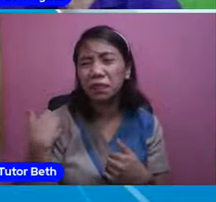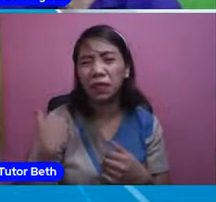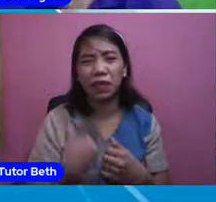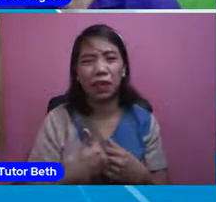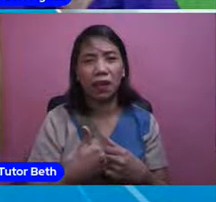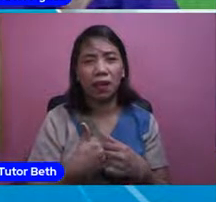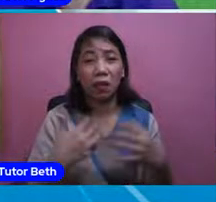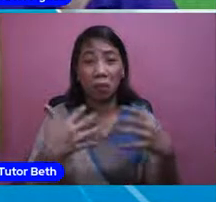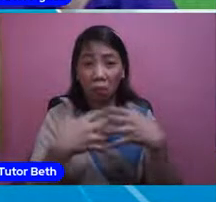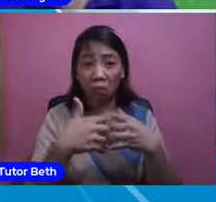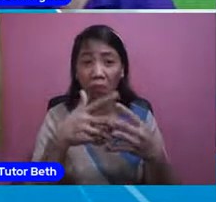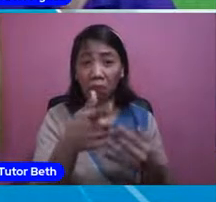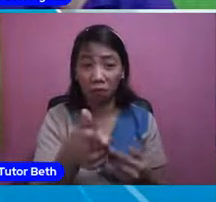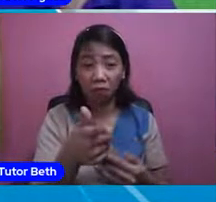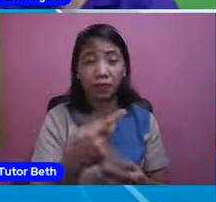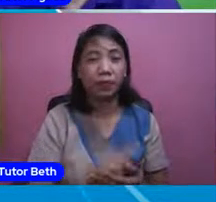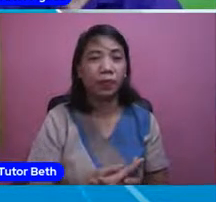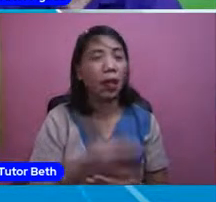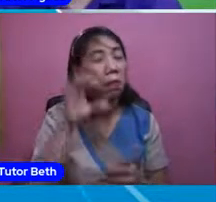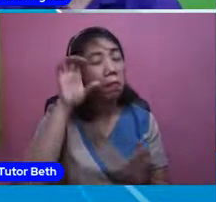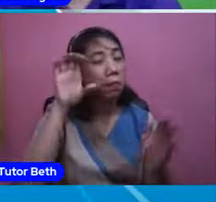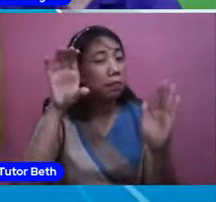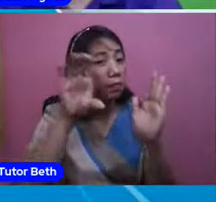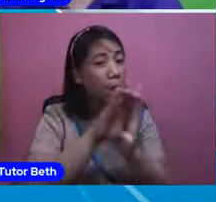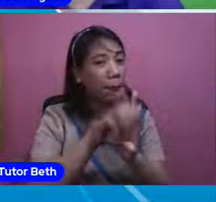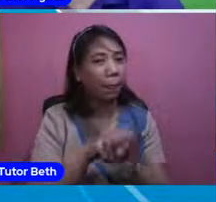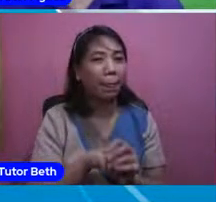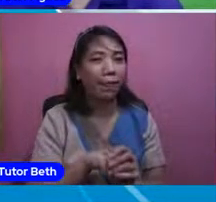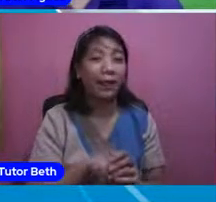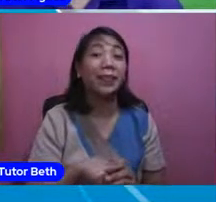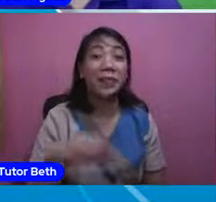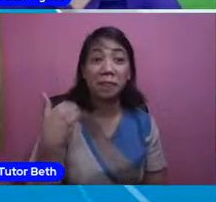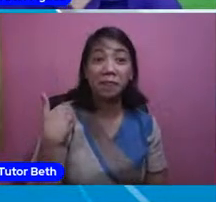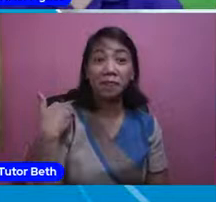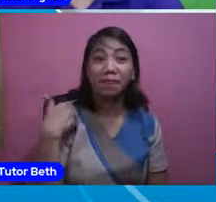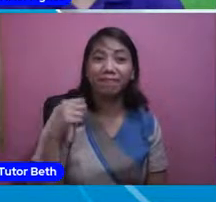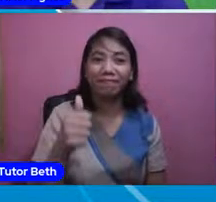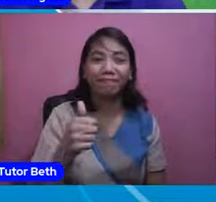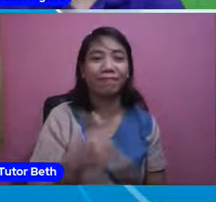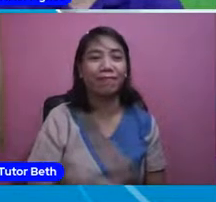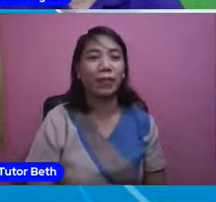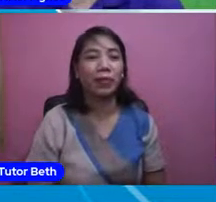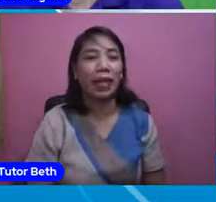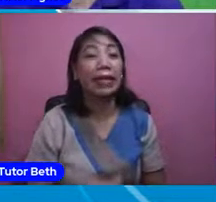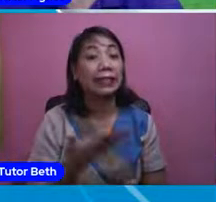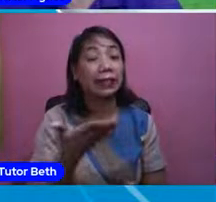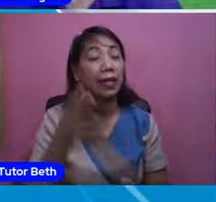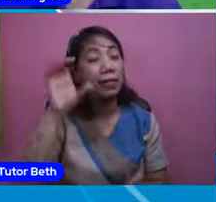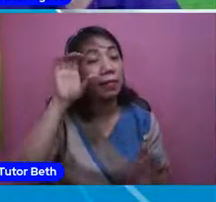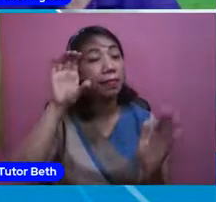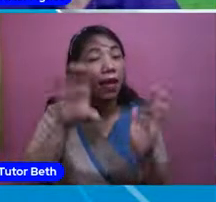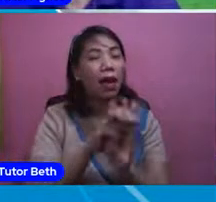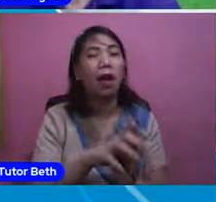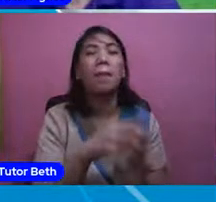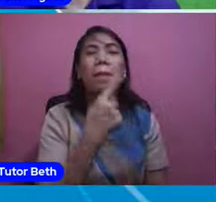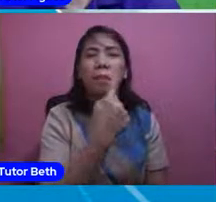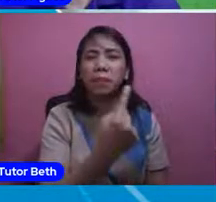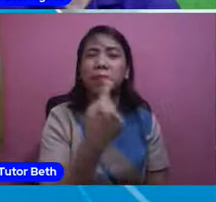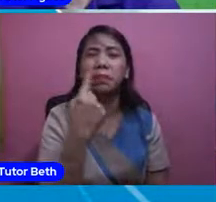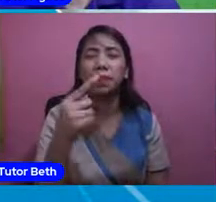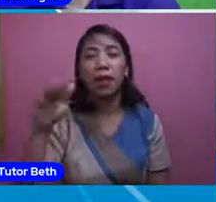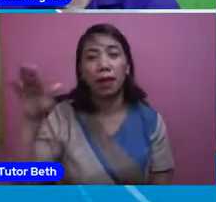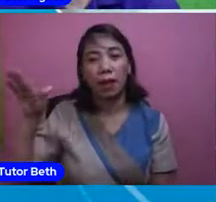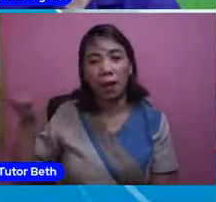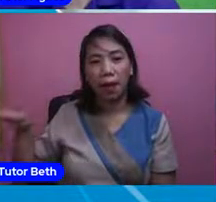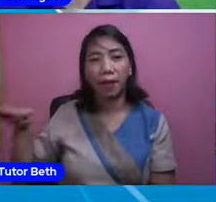kong larawan sa arali natin ngayon? Oo, meron. Kasi dito, bilang bata, meron